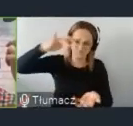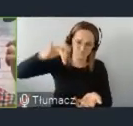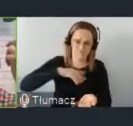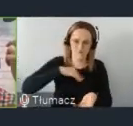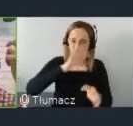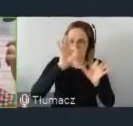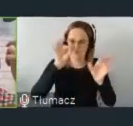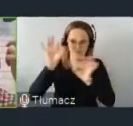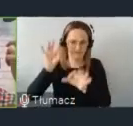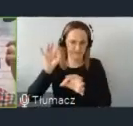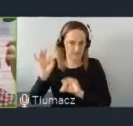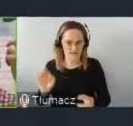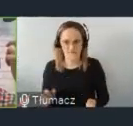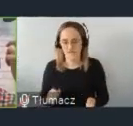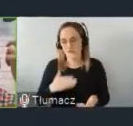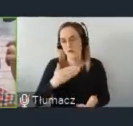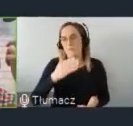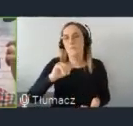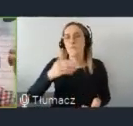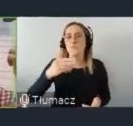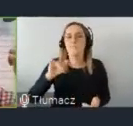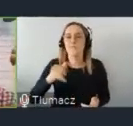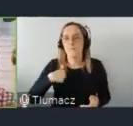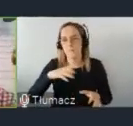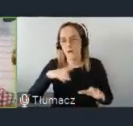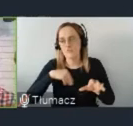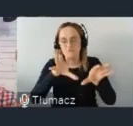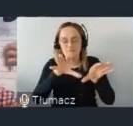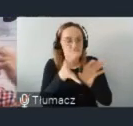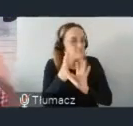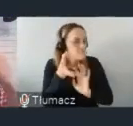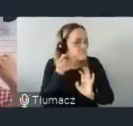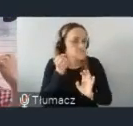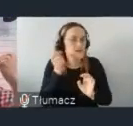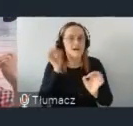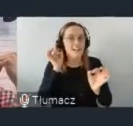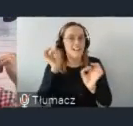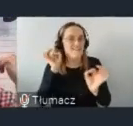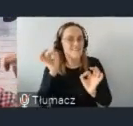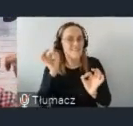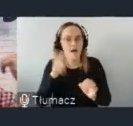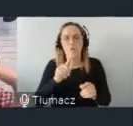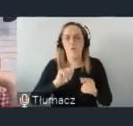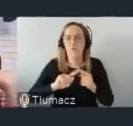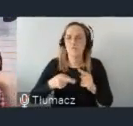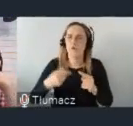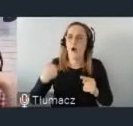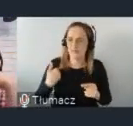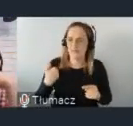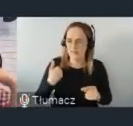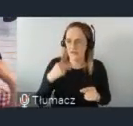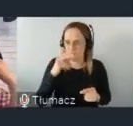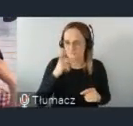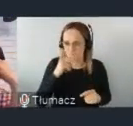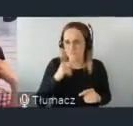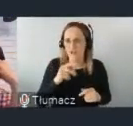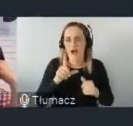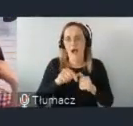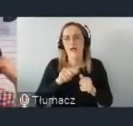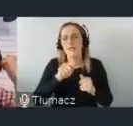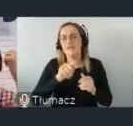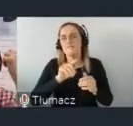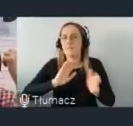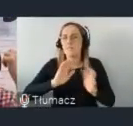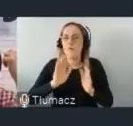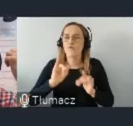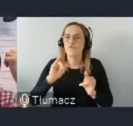wybierać. Tutaj na przykładzie mumii zaglądać, odsłuchać informacji. Jest to w wersji angielskiej, ale uwierzcie mi, sama forma